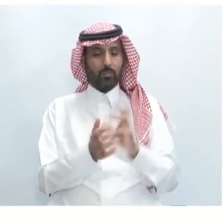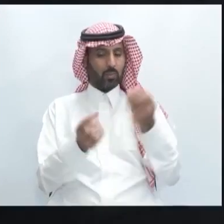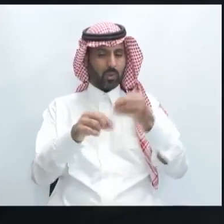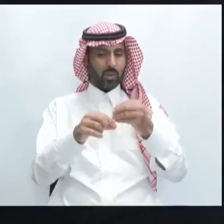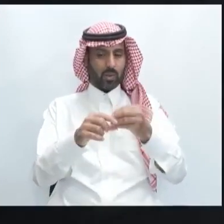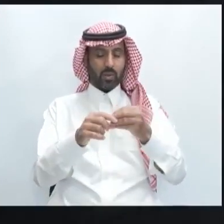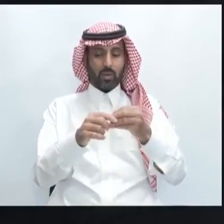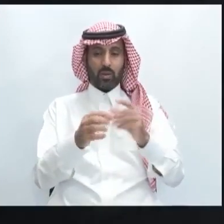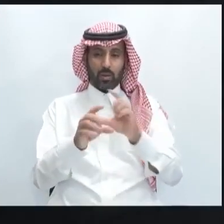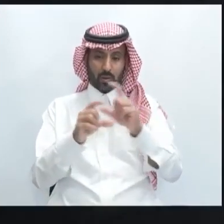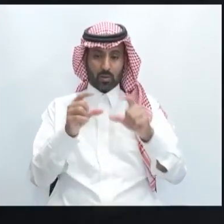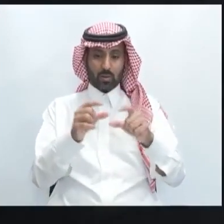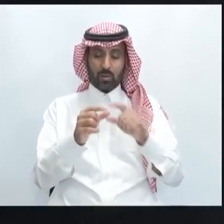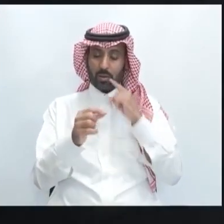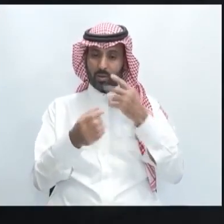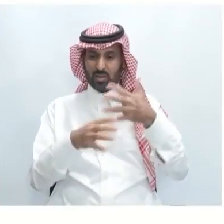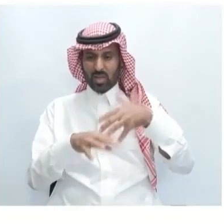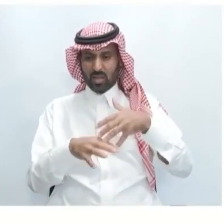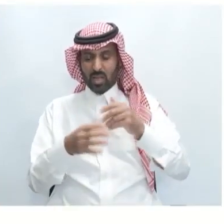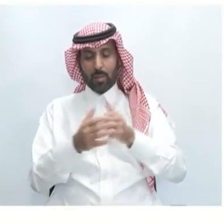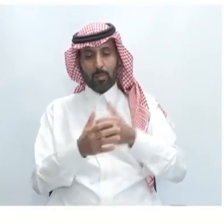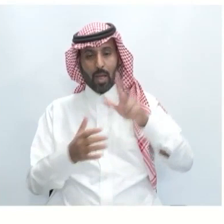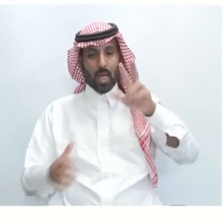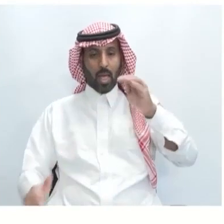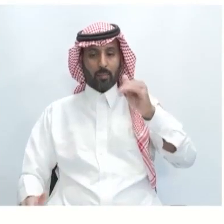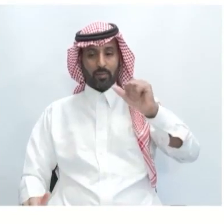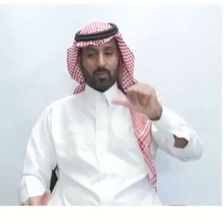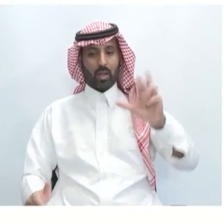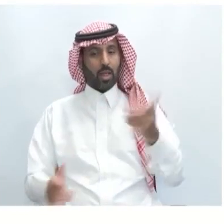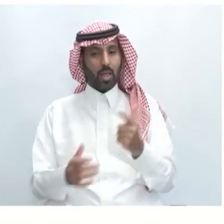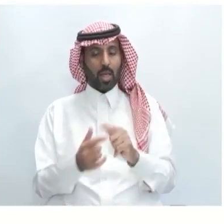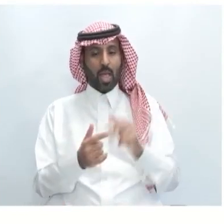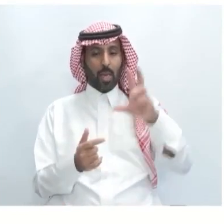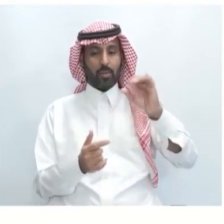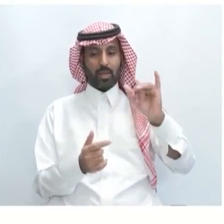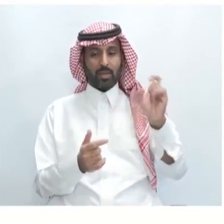يتكون تكوين او تركيب الحمض الاميني لاحظ يتكون من مجموعه